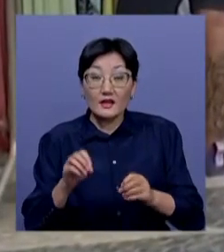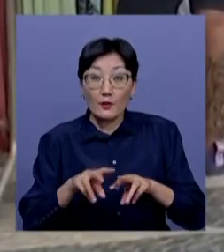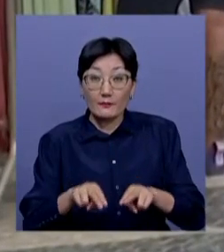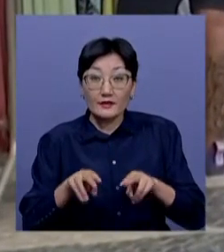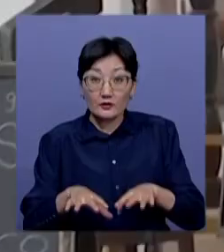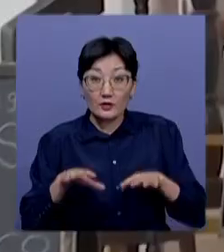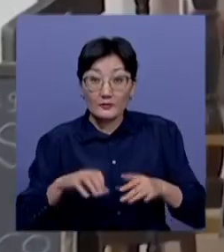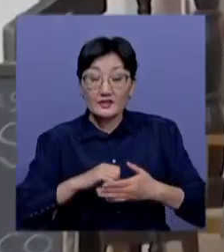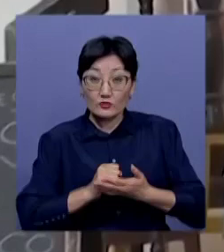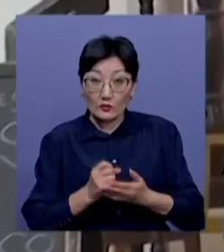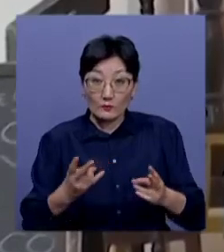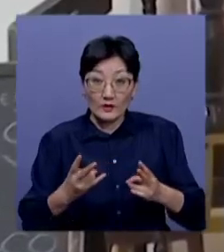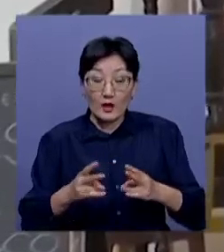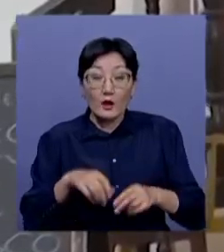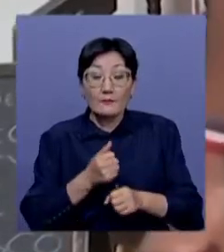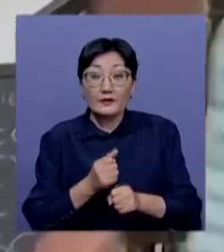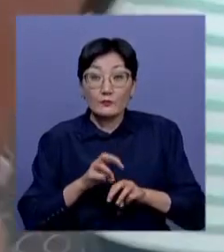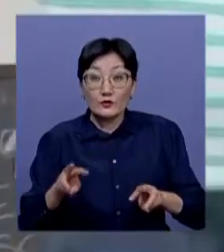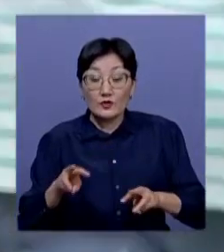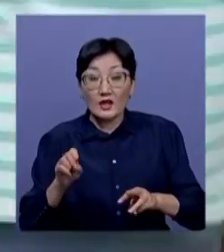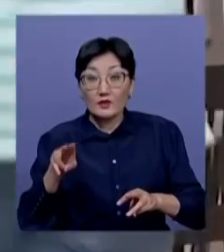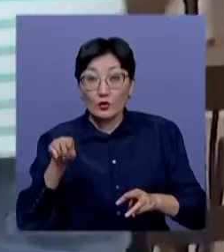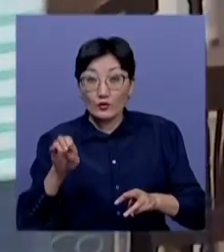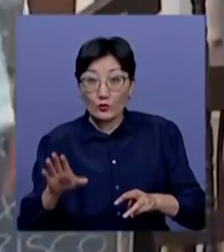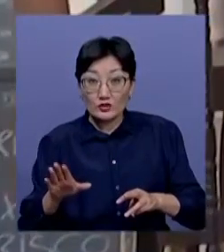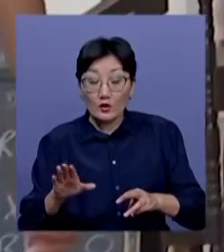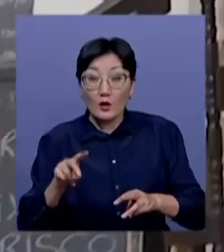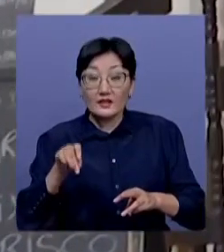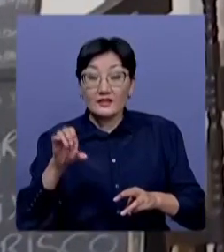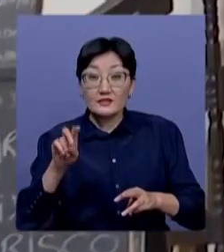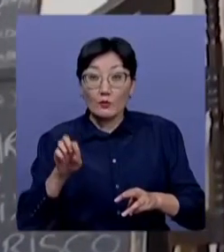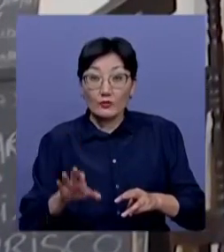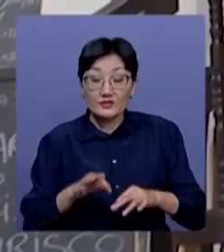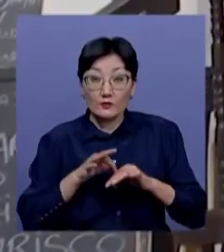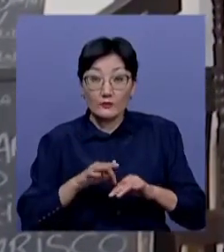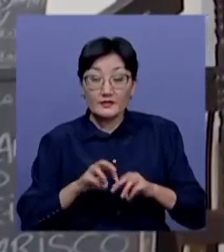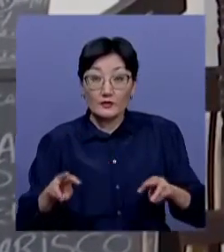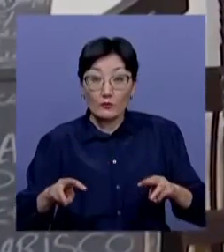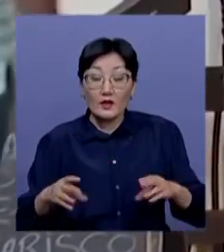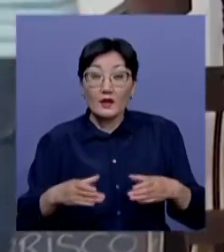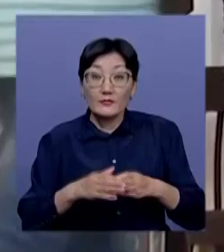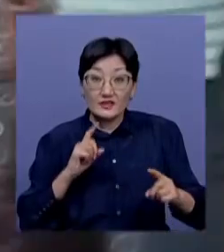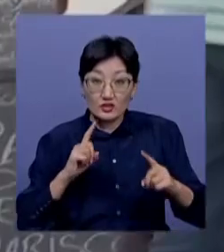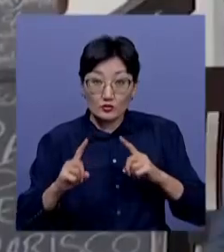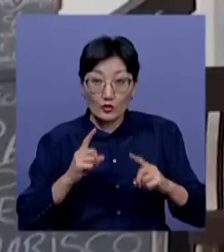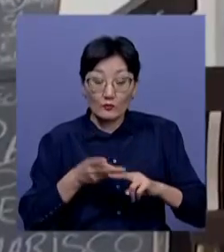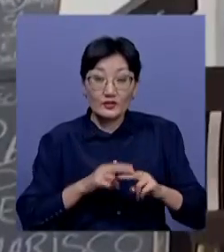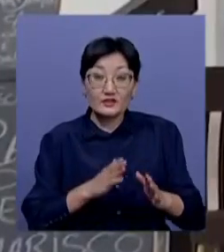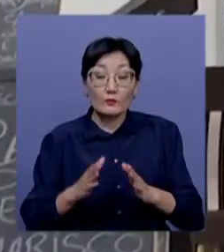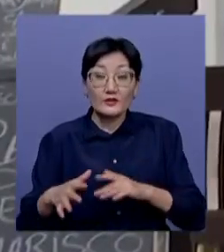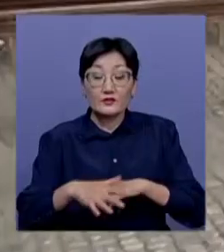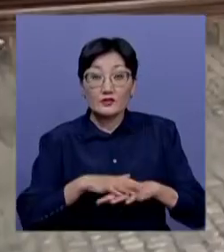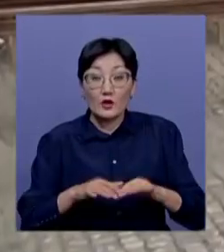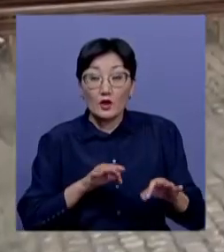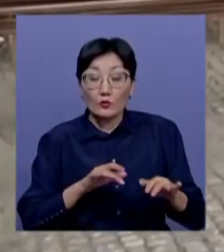парламент мақұлдауы керек. Елдің премьері Антонио Кошта Лиссабонда өткен министрлер кабинетінің отырысында бұл режим